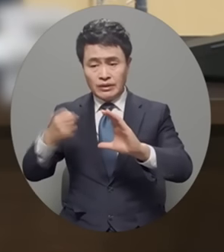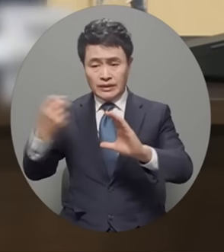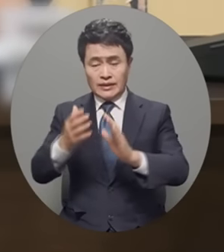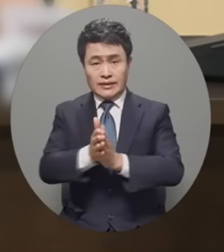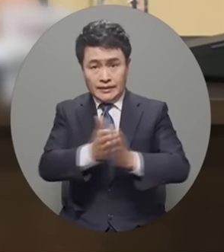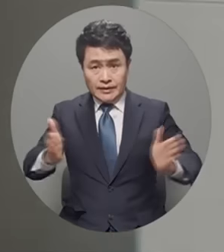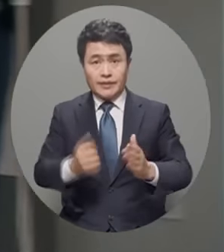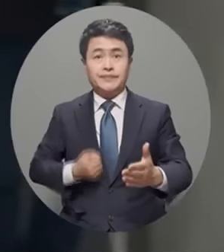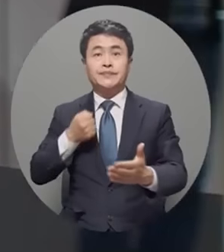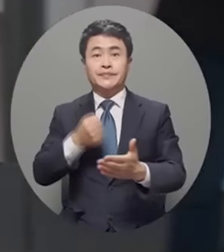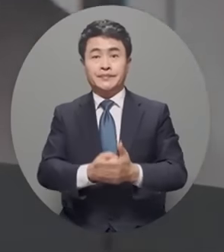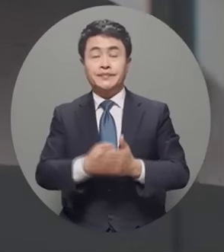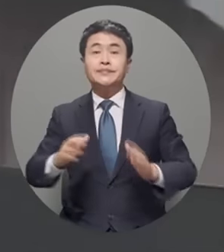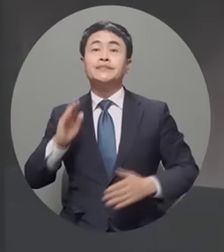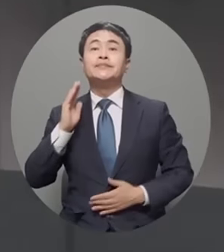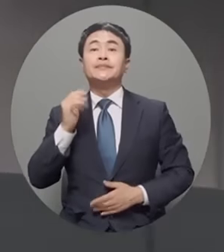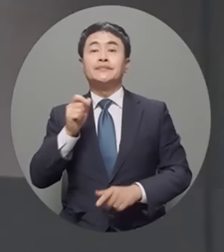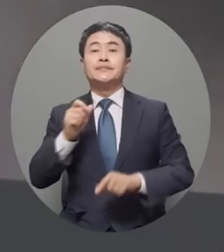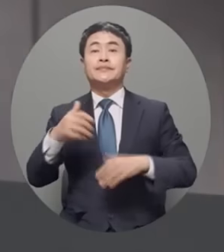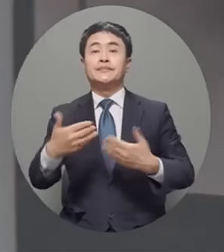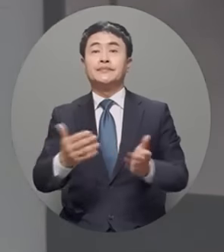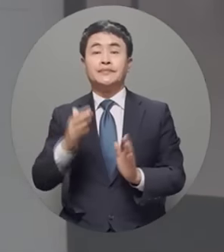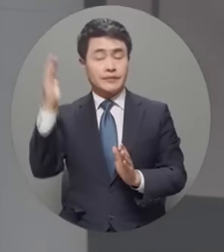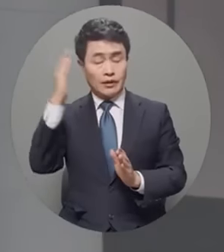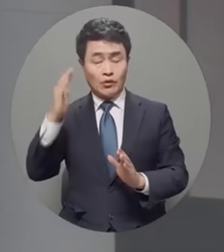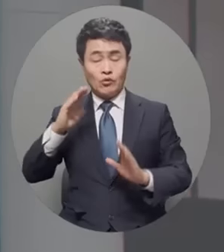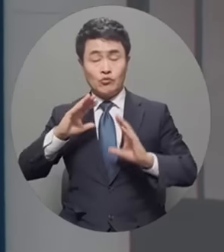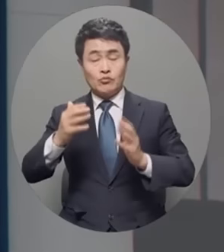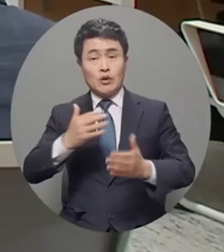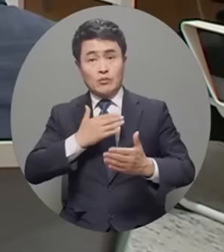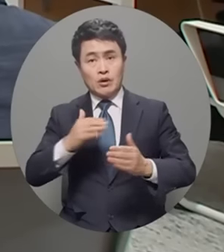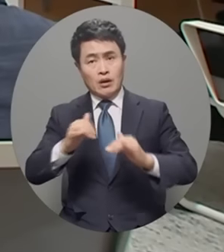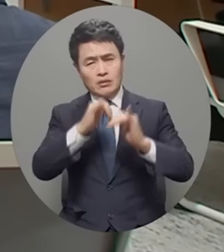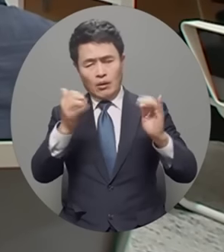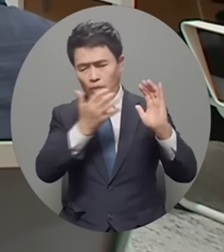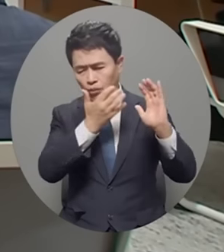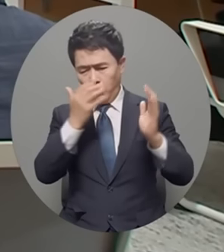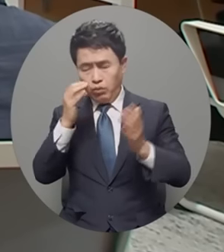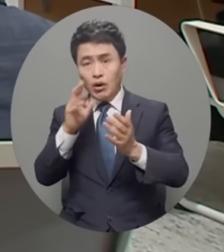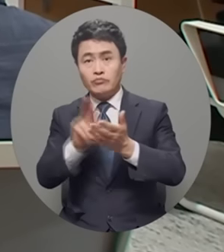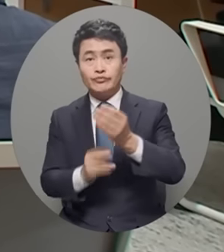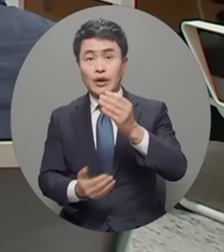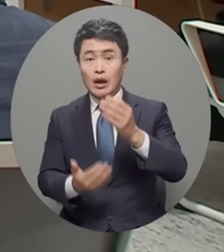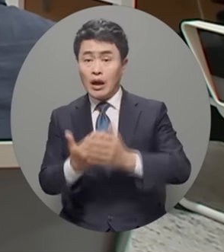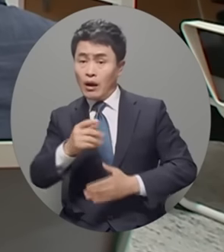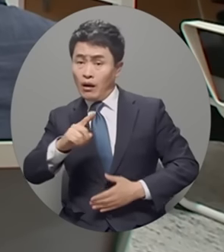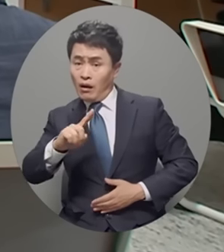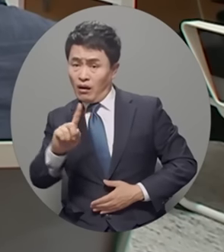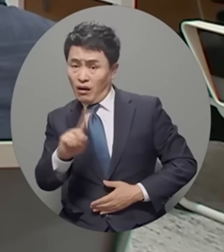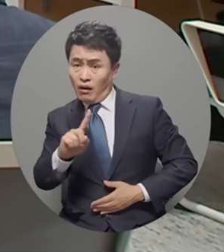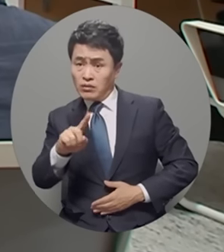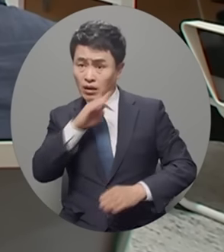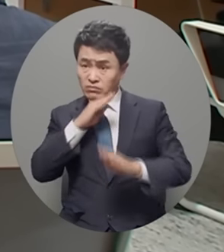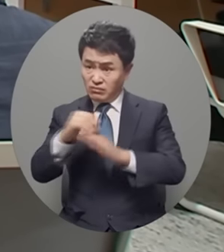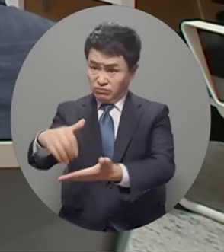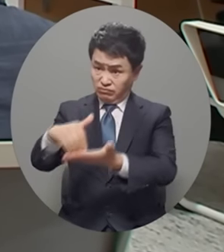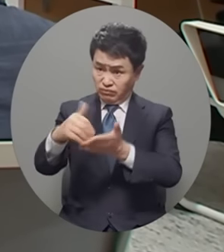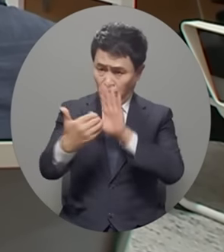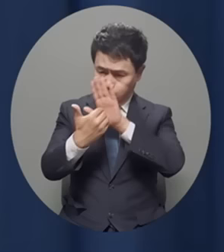결정했습니다. 대통령실은 우리 국민의 불안과 사회의 혼란을 야기하려는 어떤 시도도 용납할 수